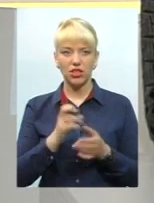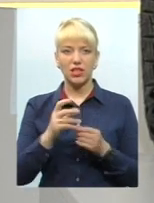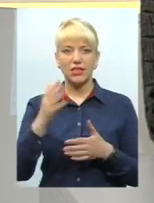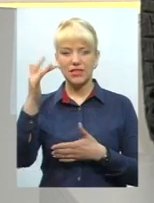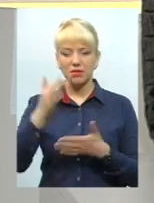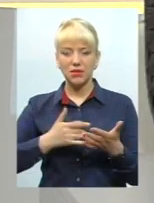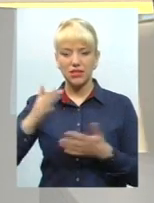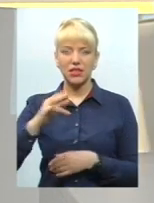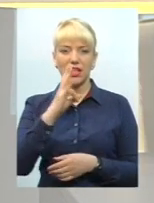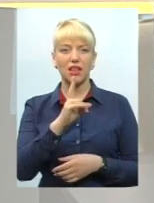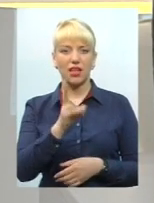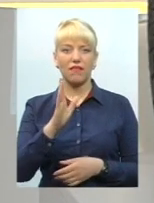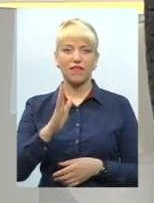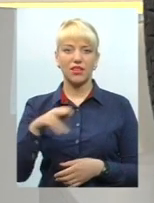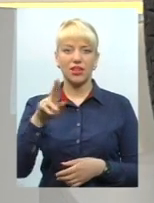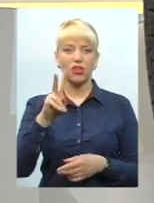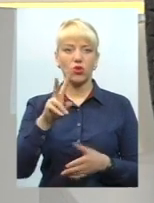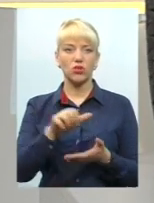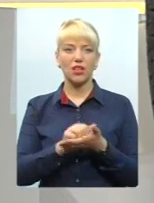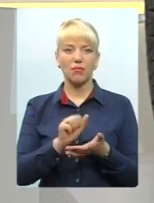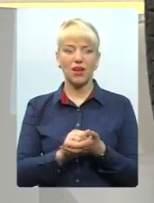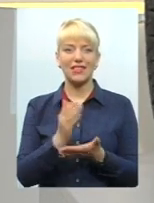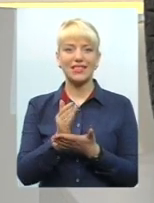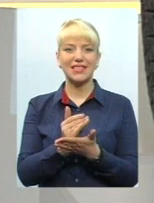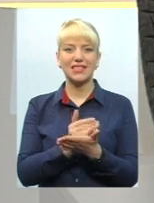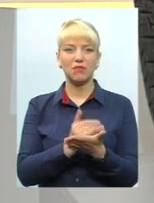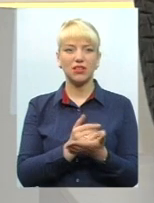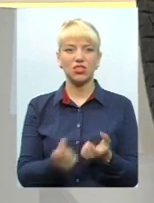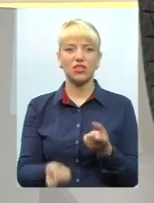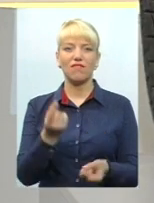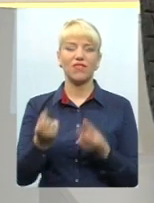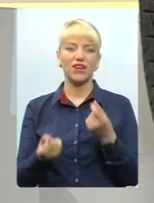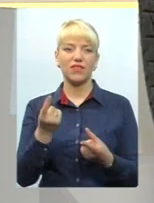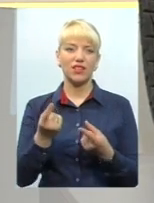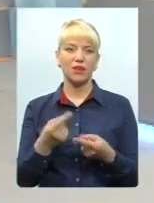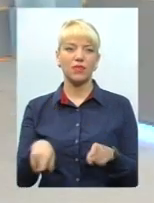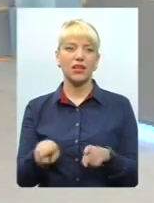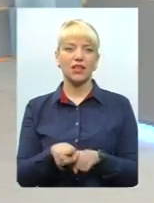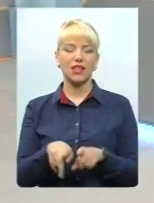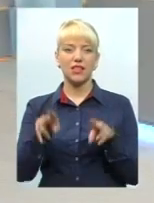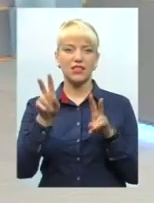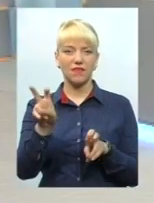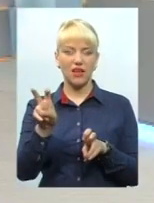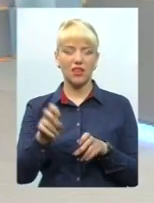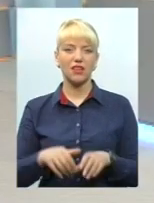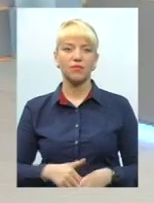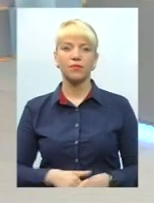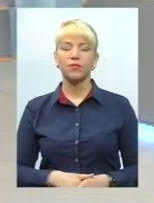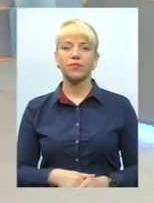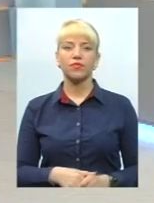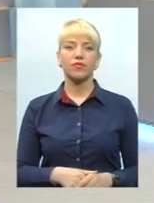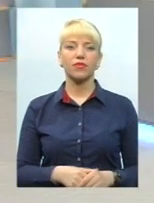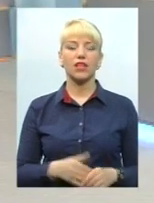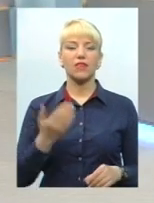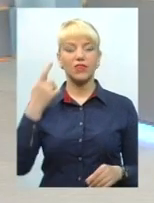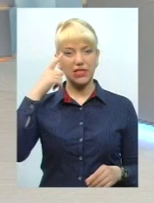списки НКВД-стів, які займалися систематично виявленням так званих. Ви знаєте, всю